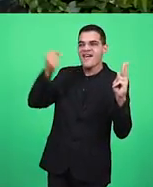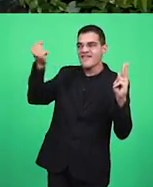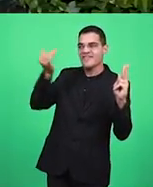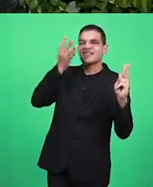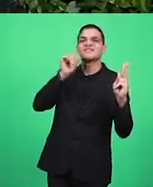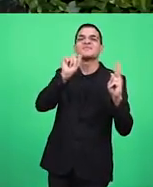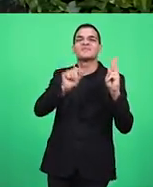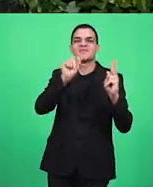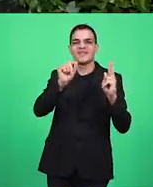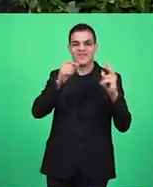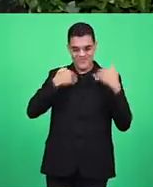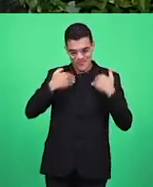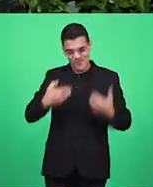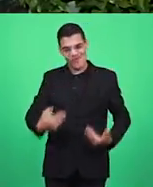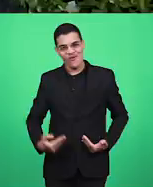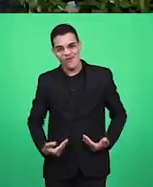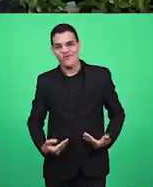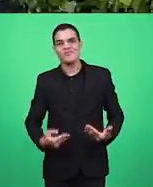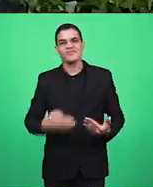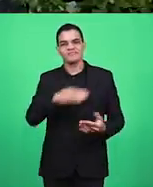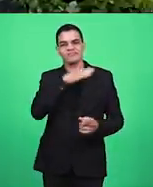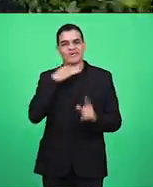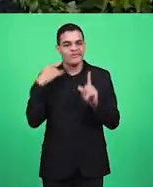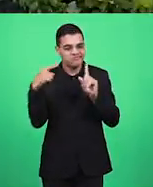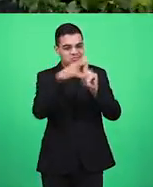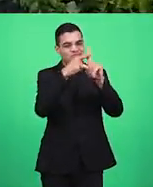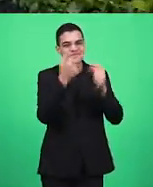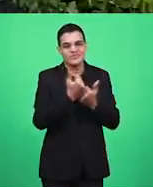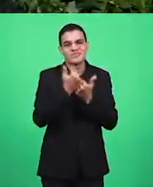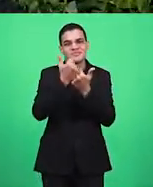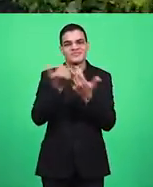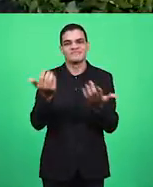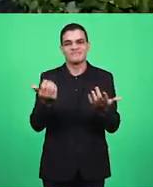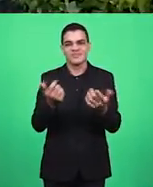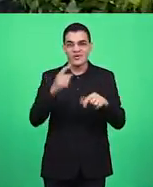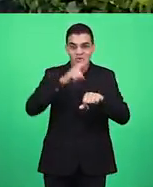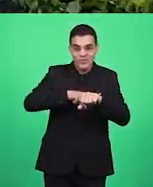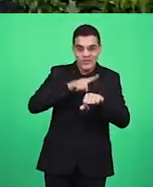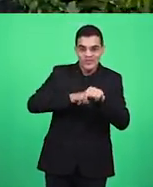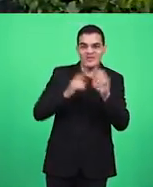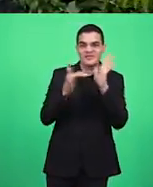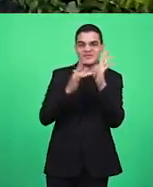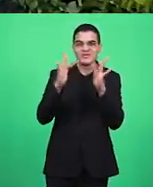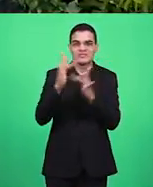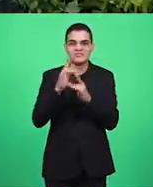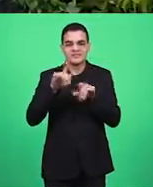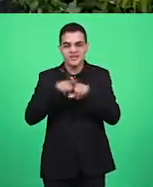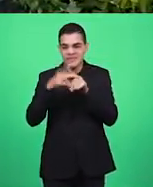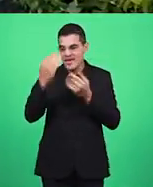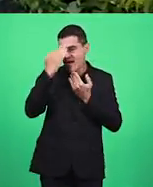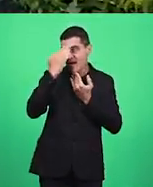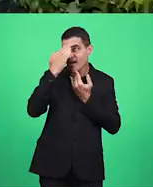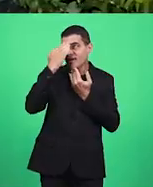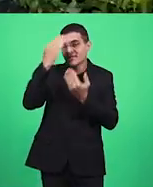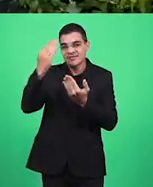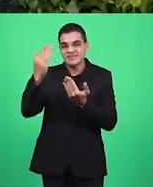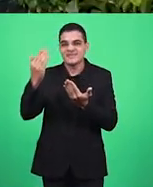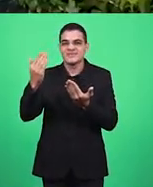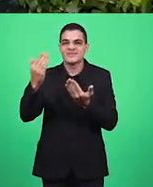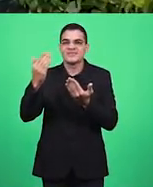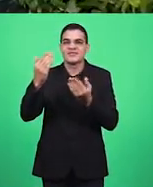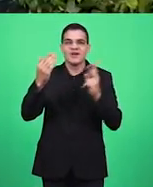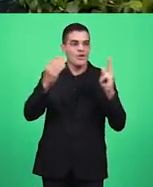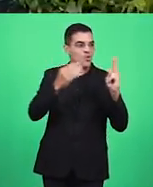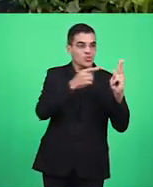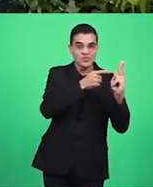Христа, тот, который умер, тело его за нас ломимое, помните, да? Когда Иисус воздал благодарение и